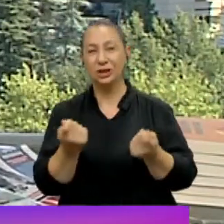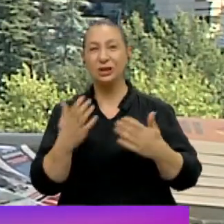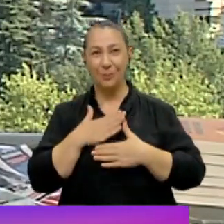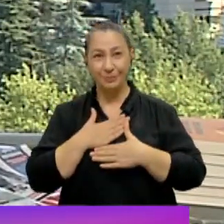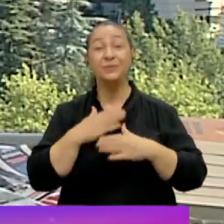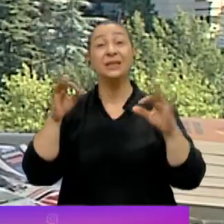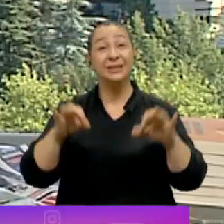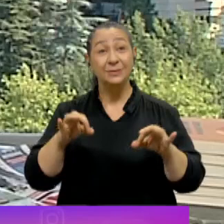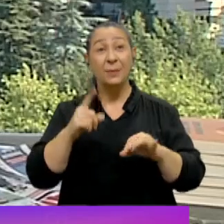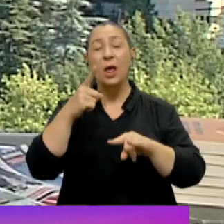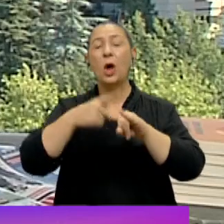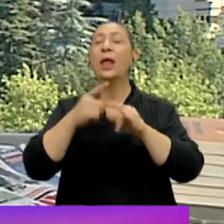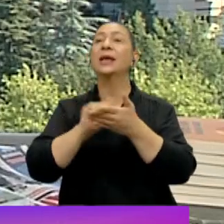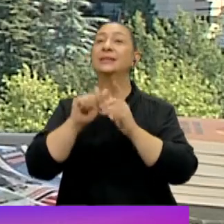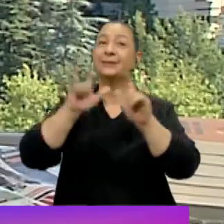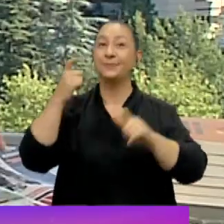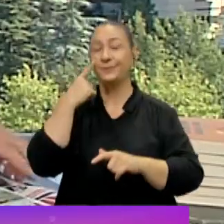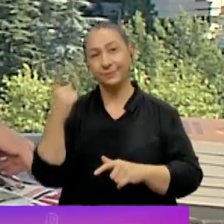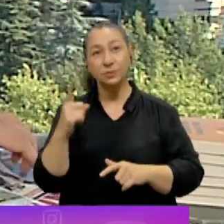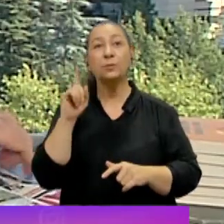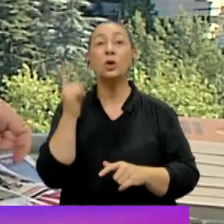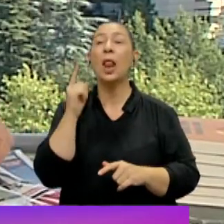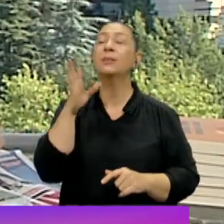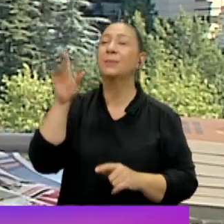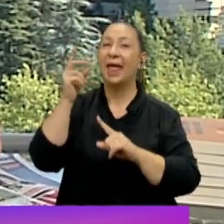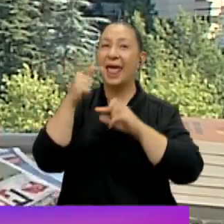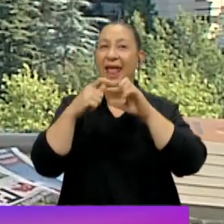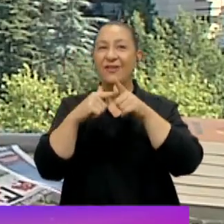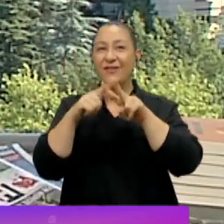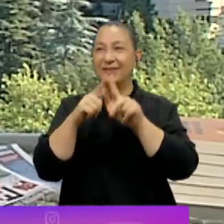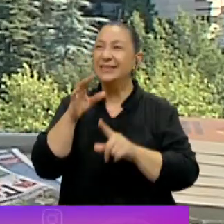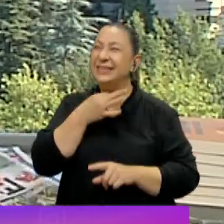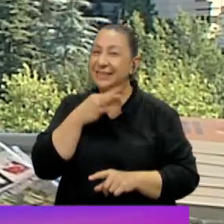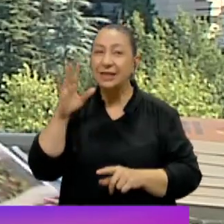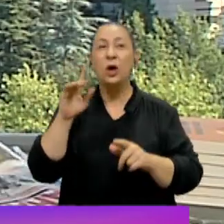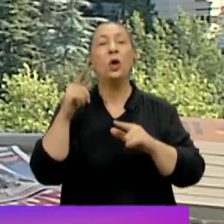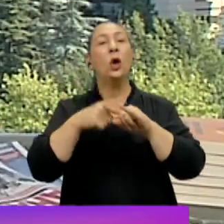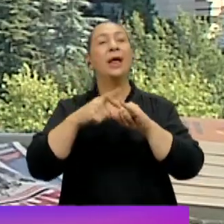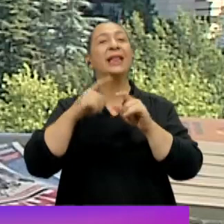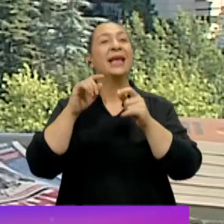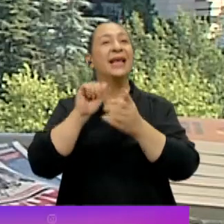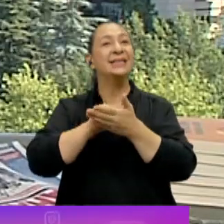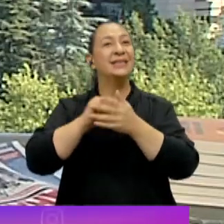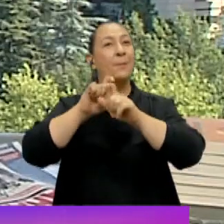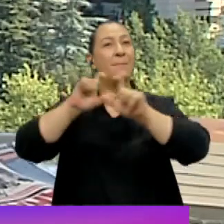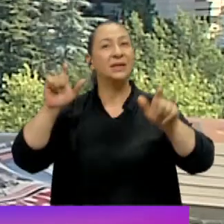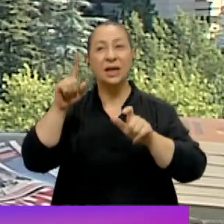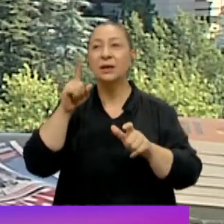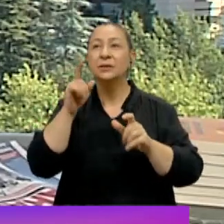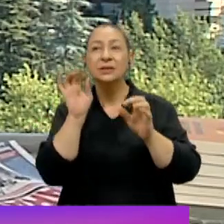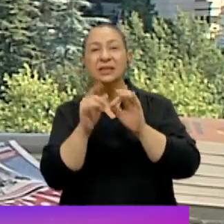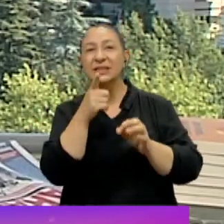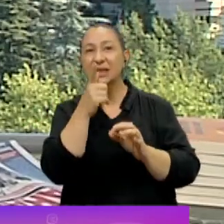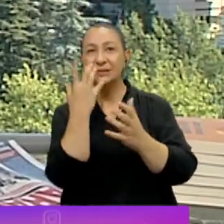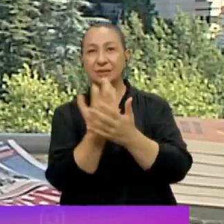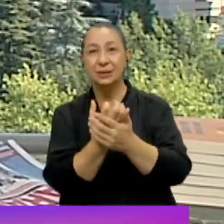edeceğiz. Şimdi bir Hürriyet Gazetesi diyelim. Yönetmenimizden, İrfan'dan ben bir rica edeyim ve Hürriyet Gazetesi'nin manşeti Kundakçı'nın ses